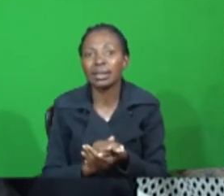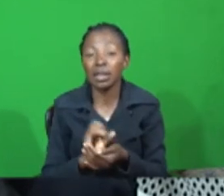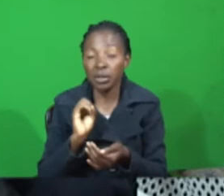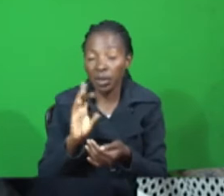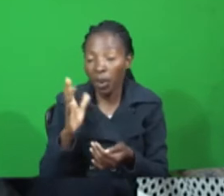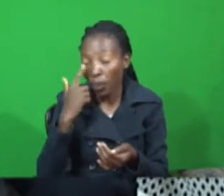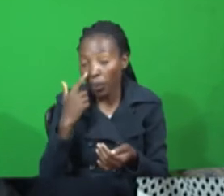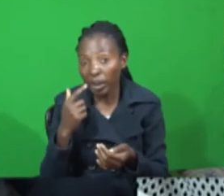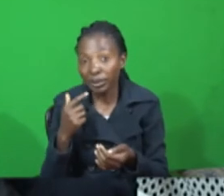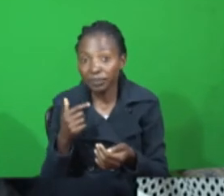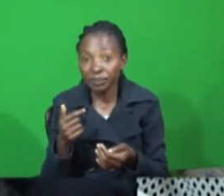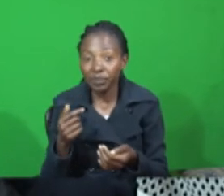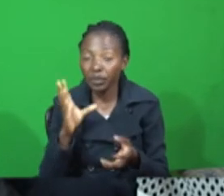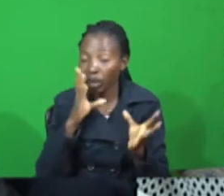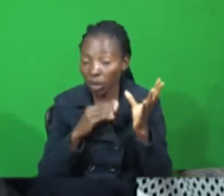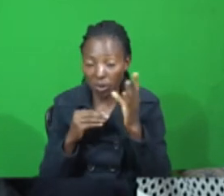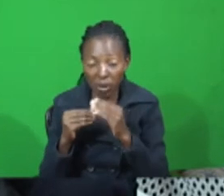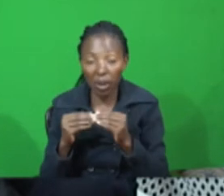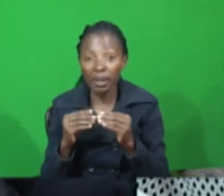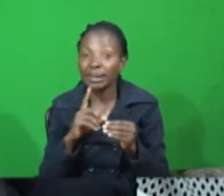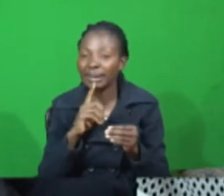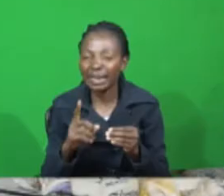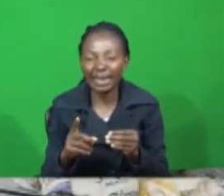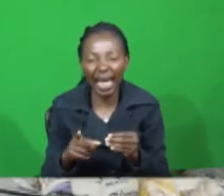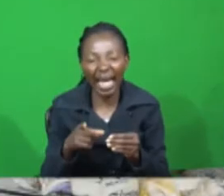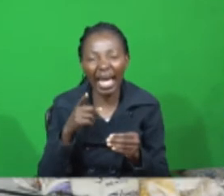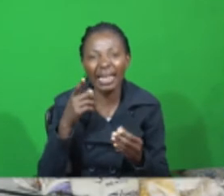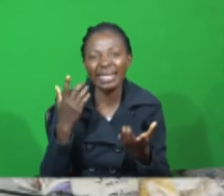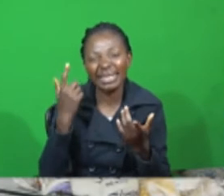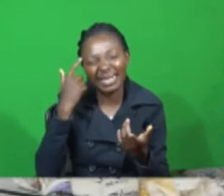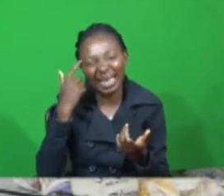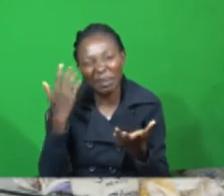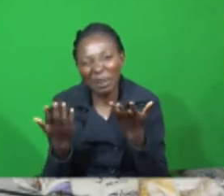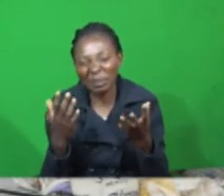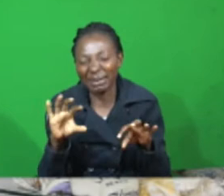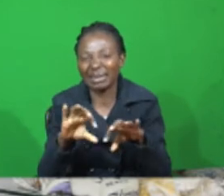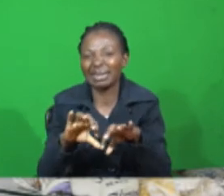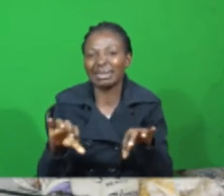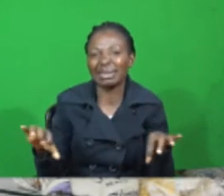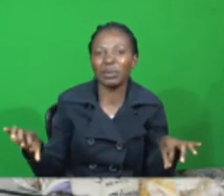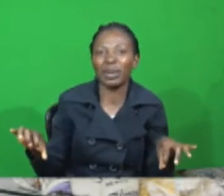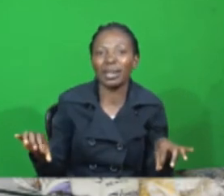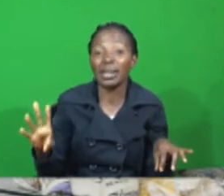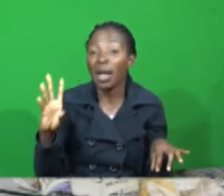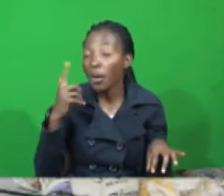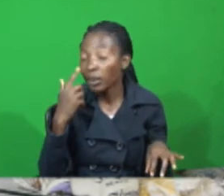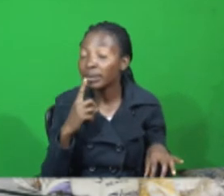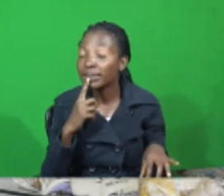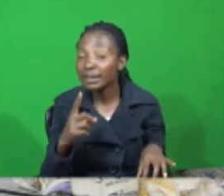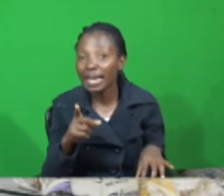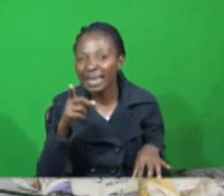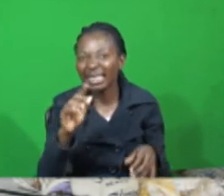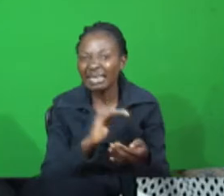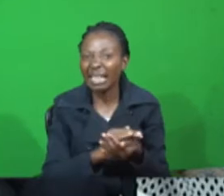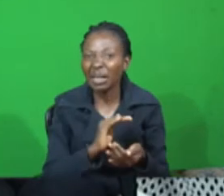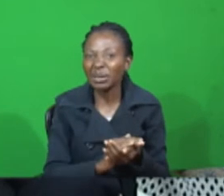Zvekuti ukada kutsimbidzira nyaya yamataurai, unoita kunge munhu wakuita racial segregation. Kuedza kuudza munhu kuti rudzi rwakadai